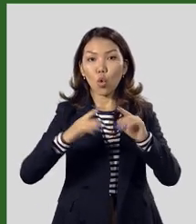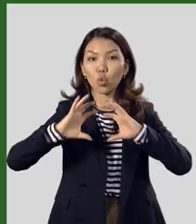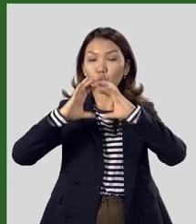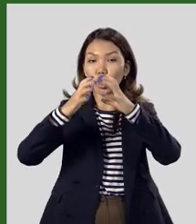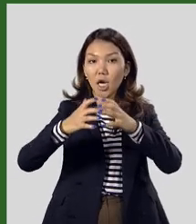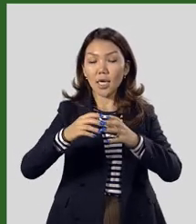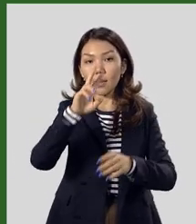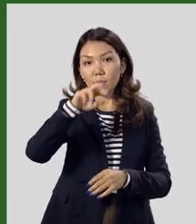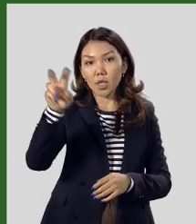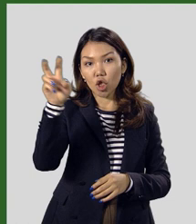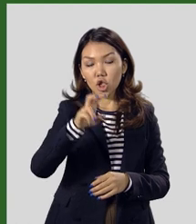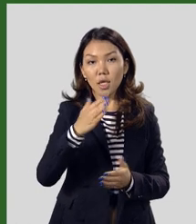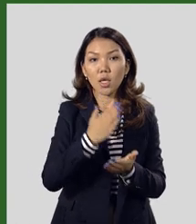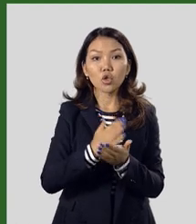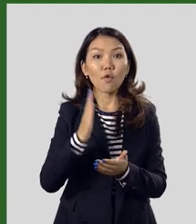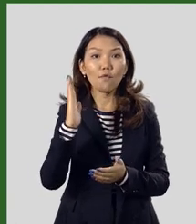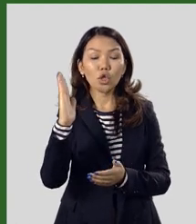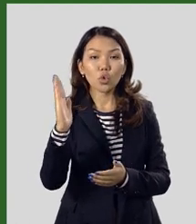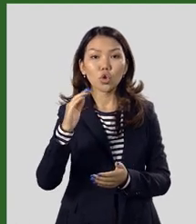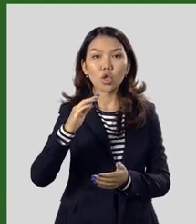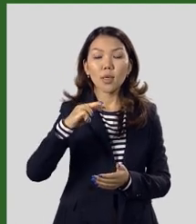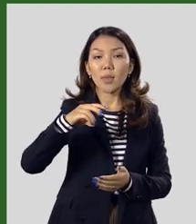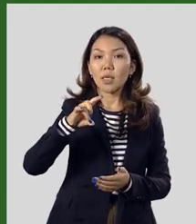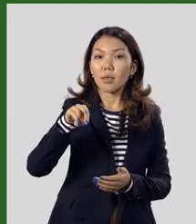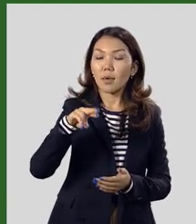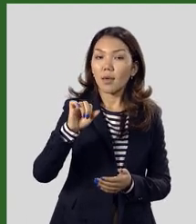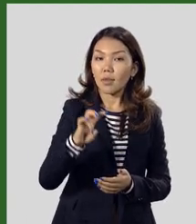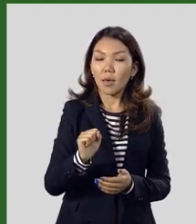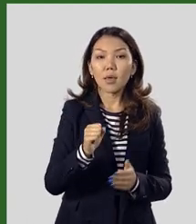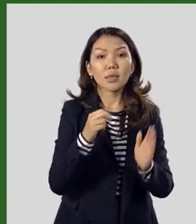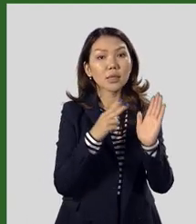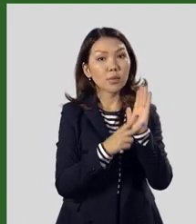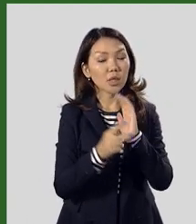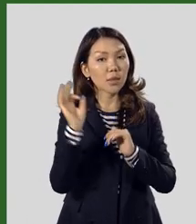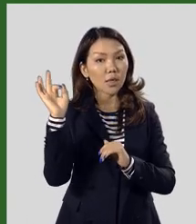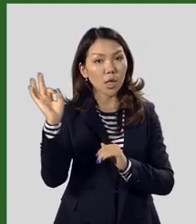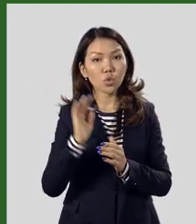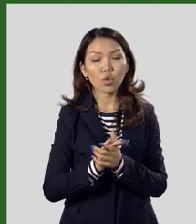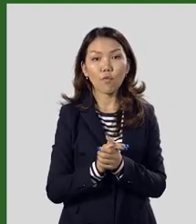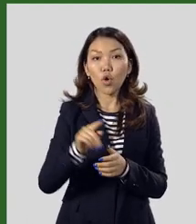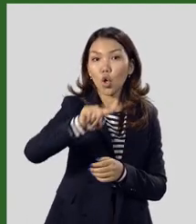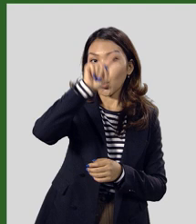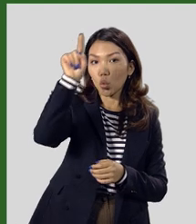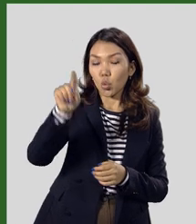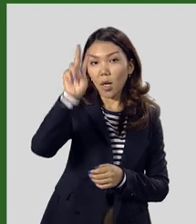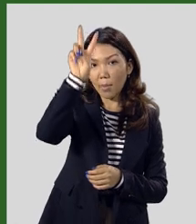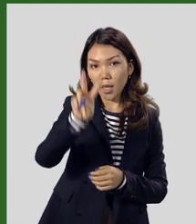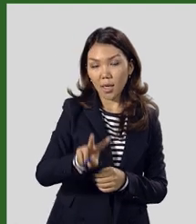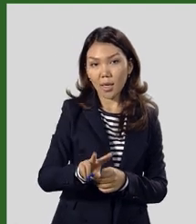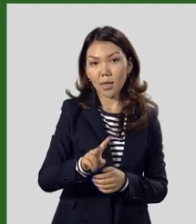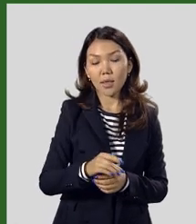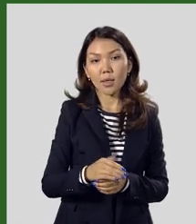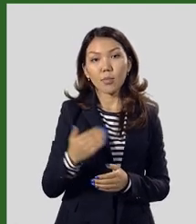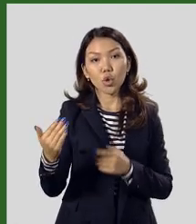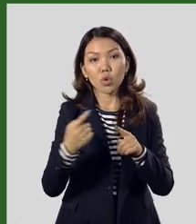Бишкек находится восточнее меридиана 70 градусов. Дуга параллели между этим меридианом и